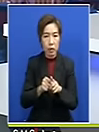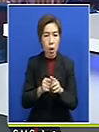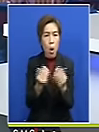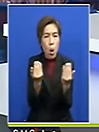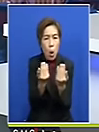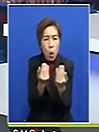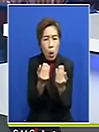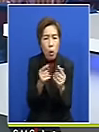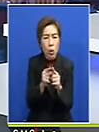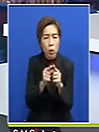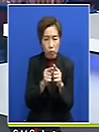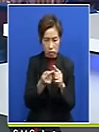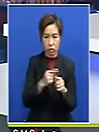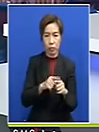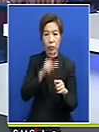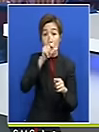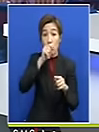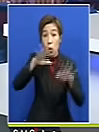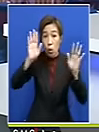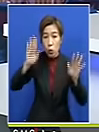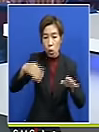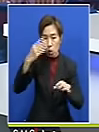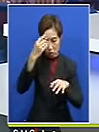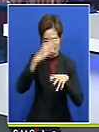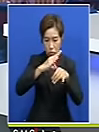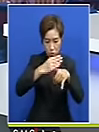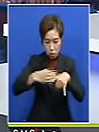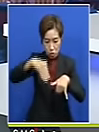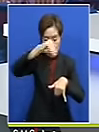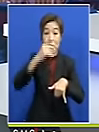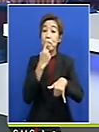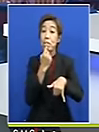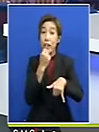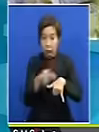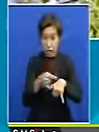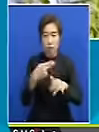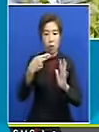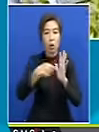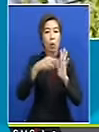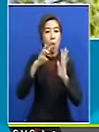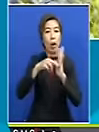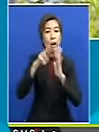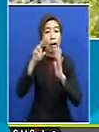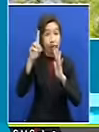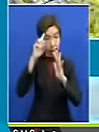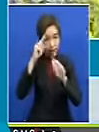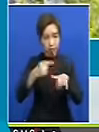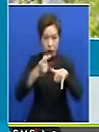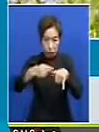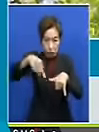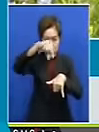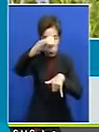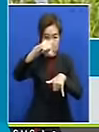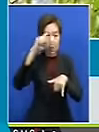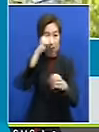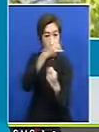ลูกนกเงือกหัวแรดนะครับบนเทือกเขาบูโดนะครับเพราะว่าตอนนี้เองแม่นกเงือกก็จะออกไปหาอาหารลูกนกเงือกที่อยู่ในโ